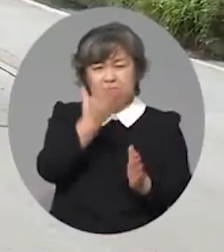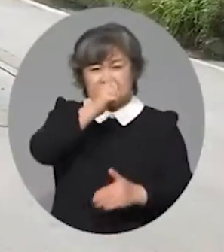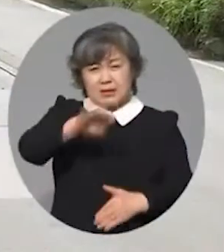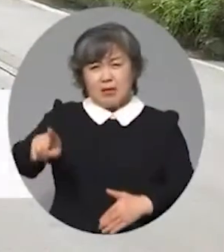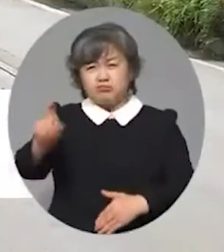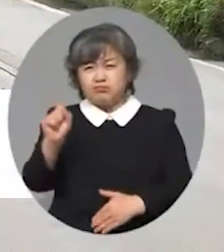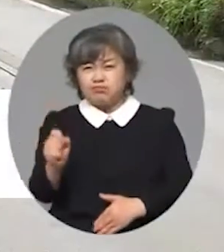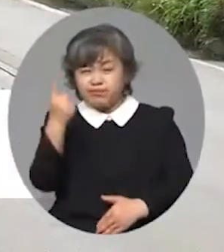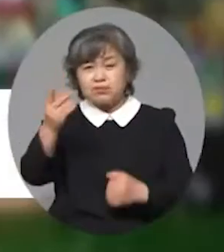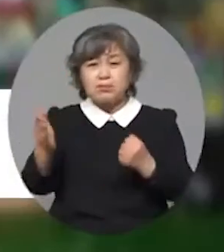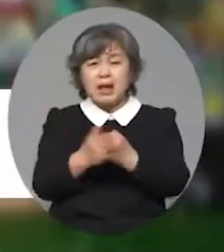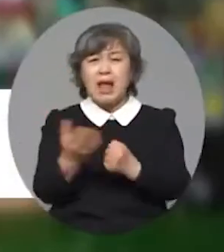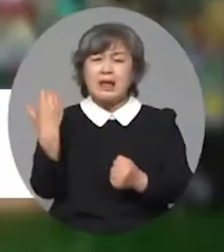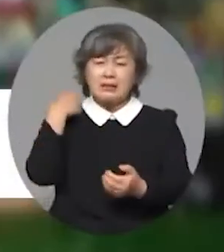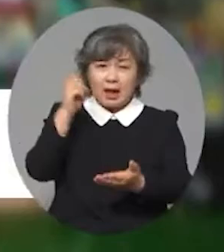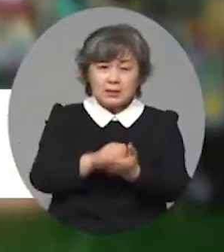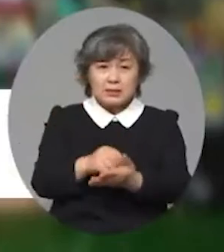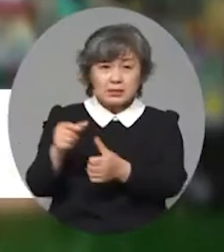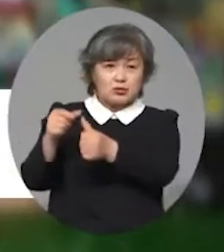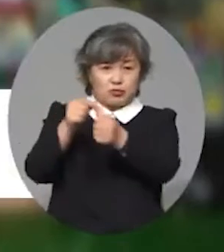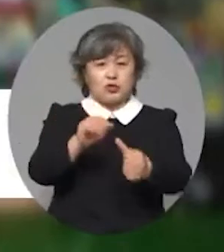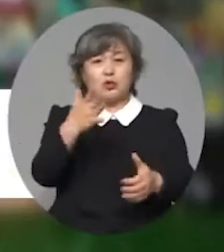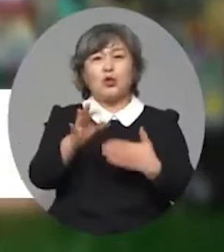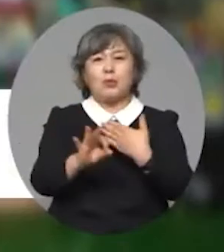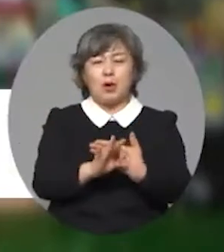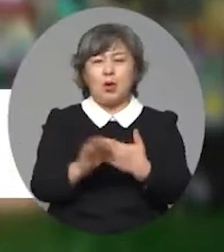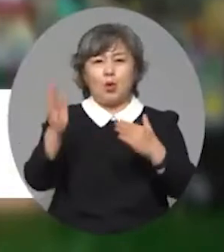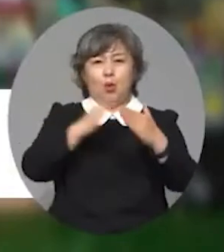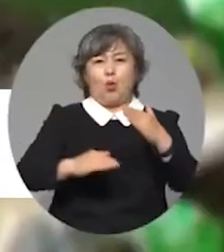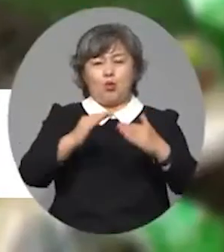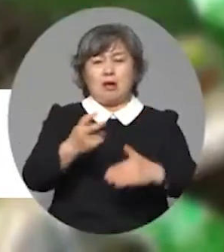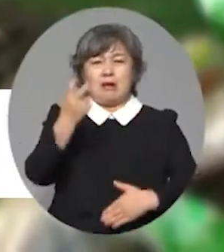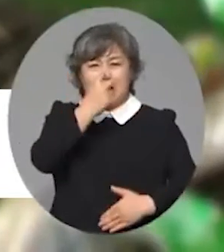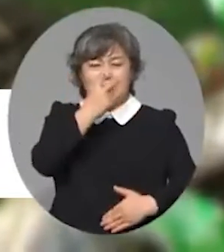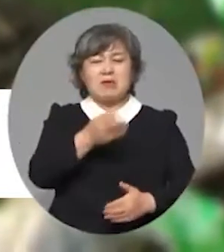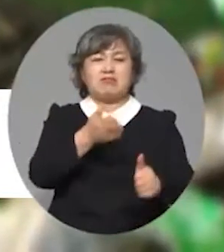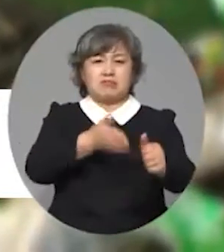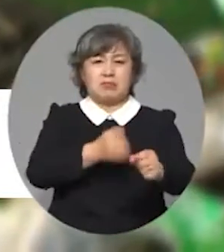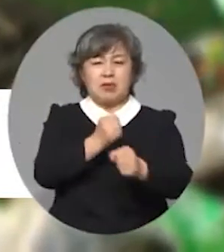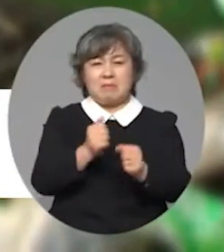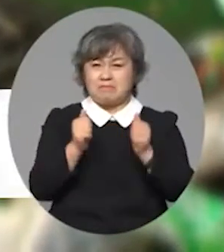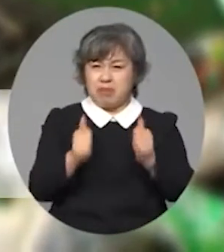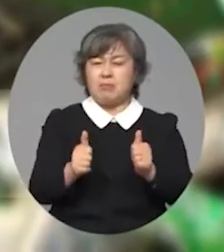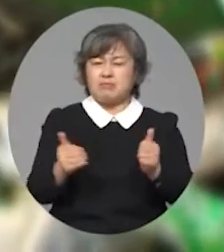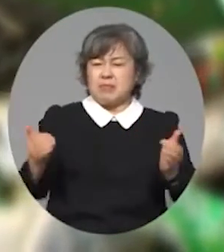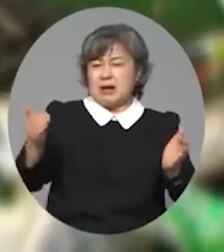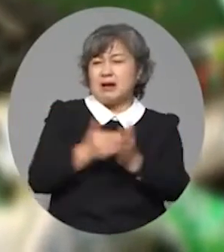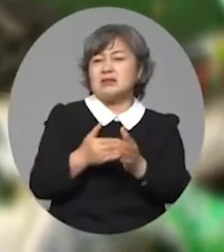야기한 인사들이 다시 추천될 경우 공익감사를 청구하는 한편 법적 대응에